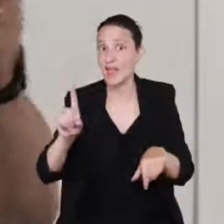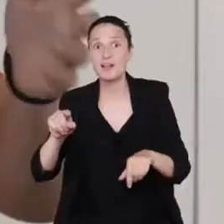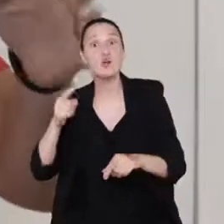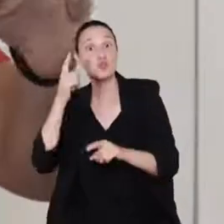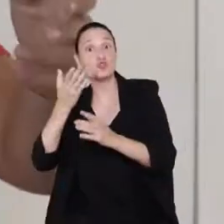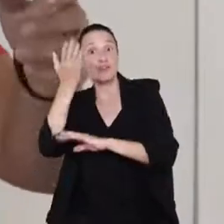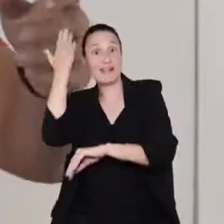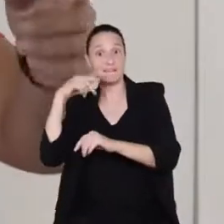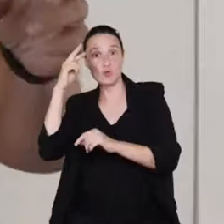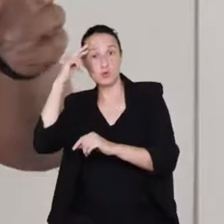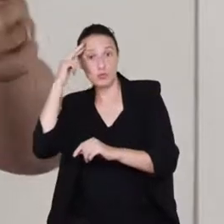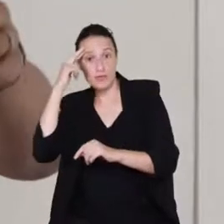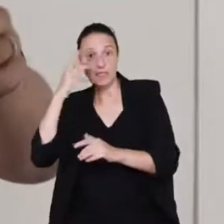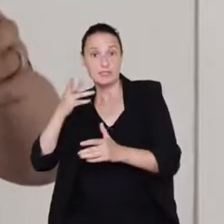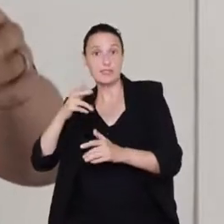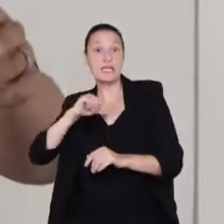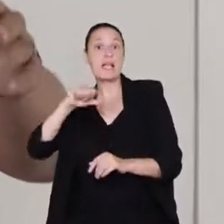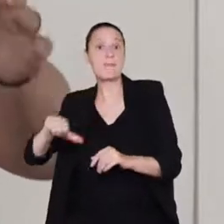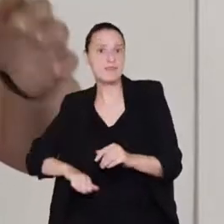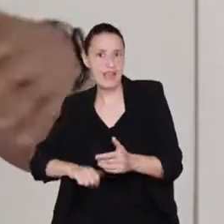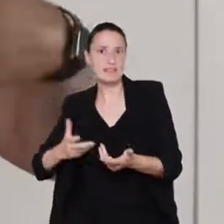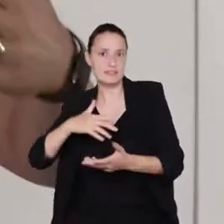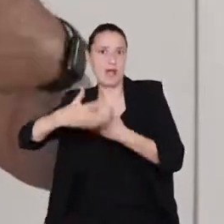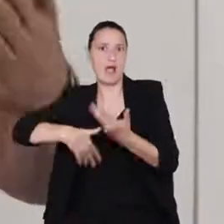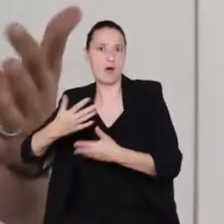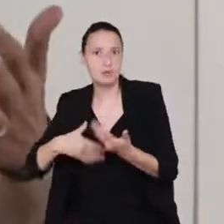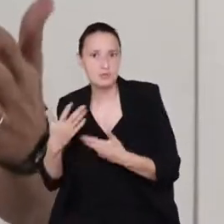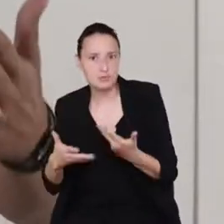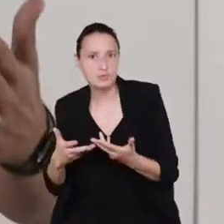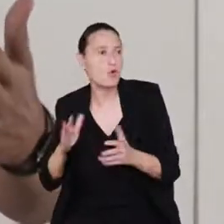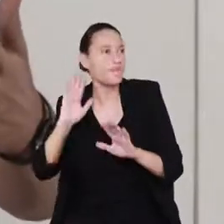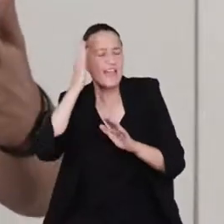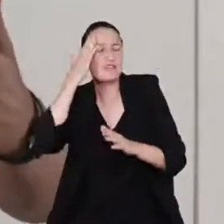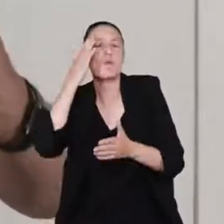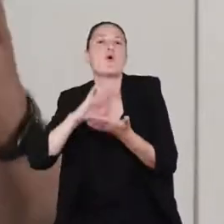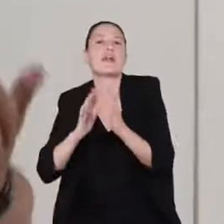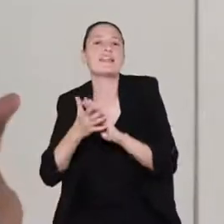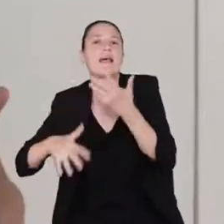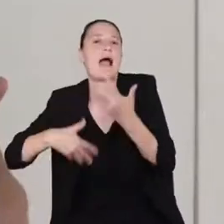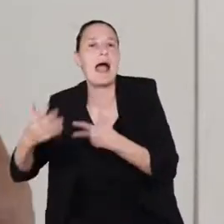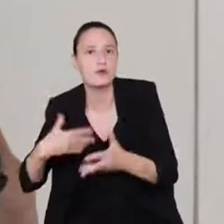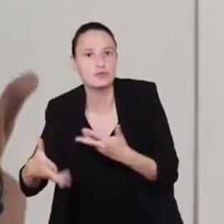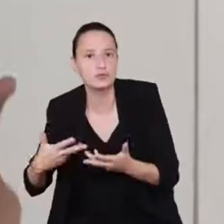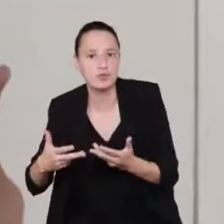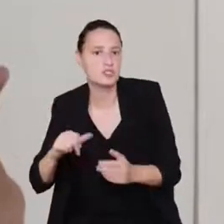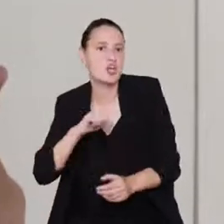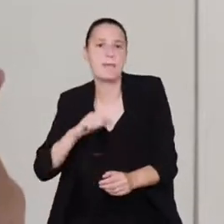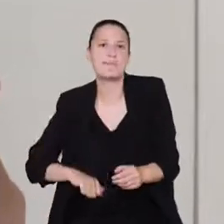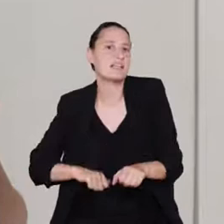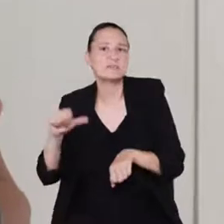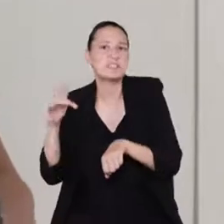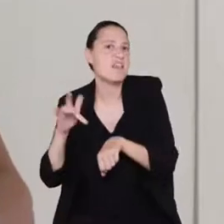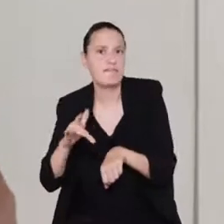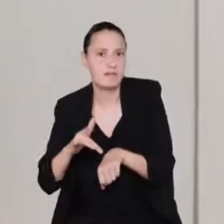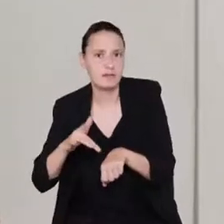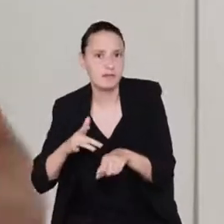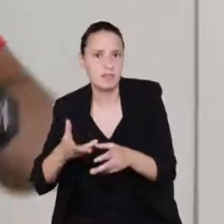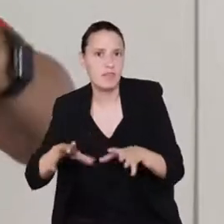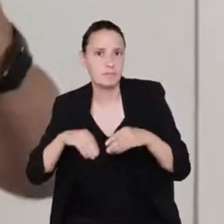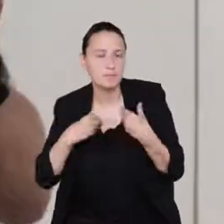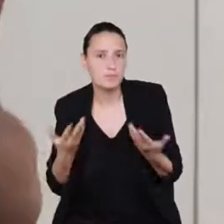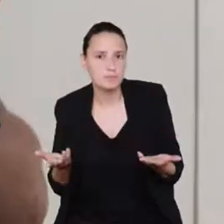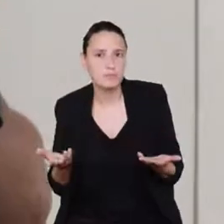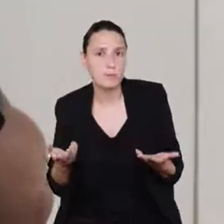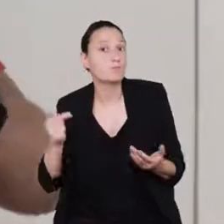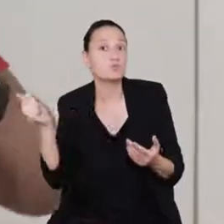i to było używane zupełnie bezrefleksyjnie, to znaczy dla nich to była oczywistość, prawda, że kapitalizm jest nieefektywny. No, trzeba